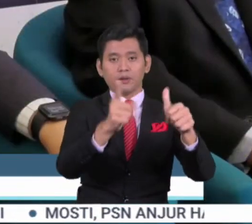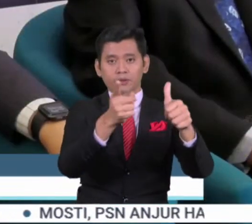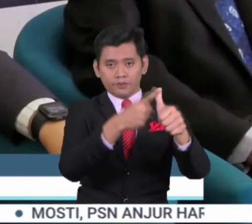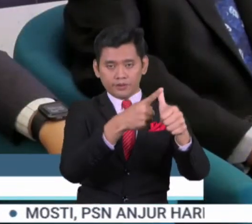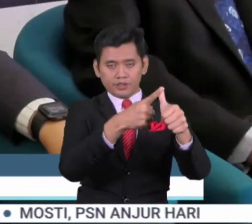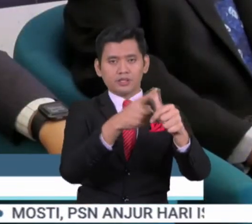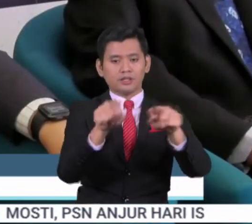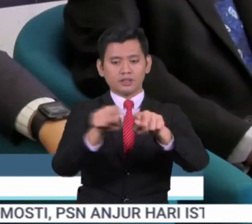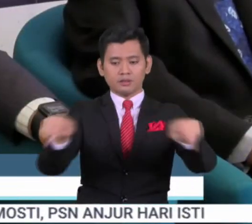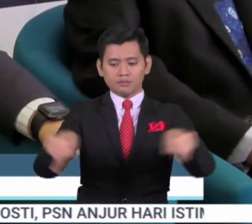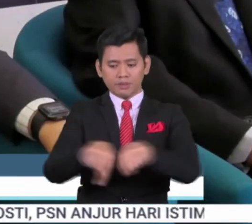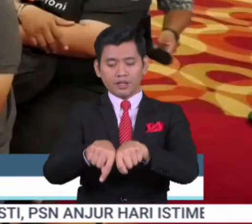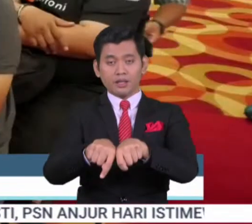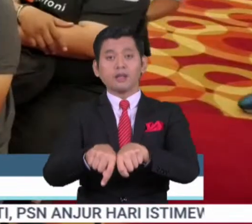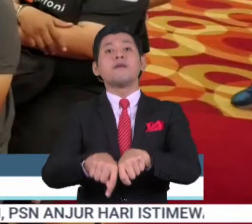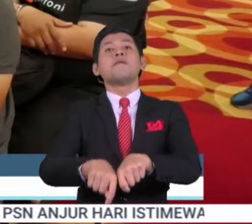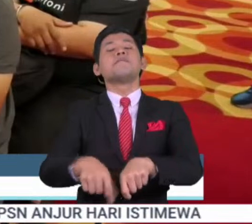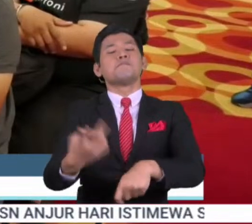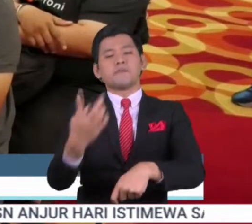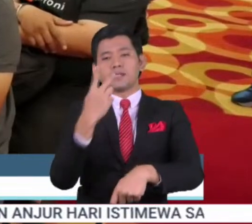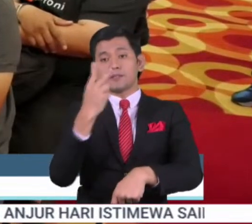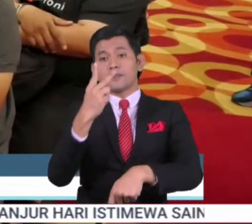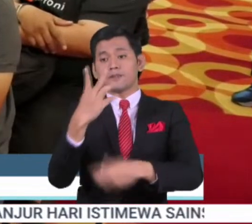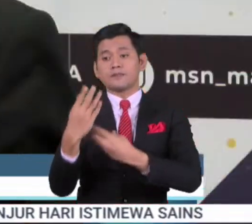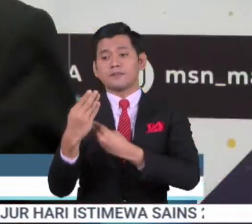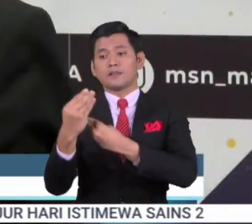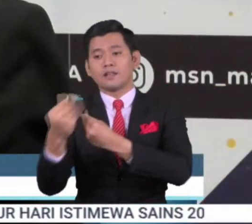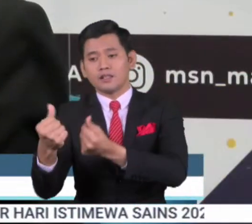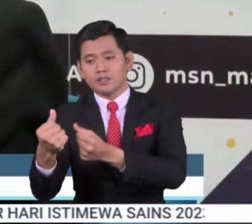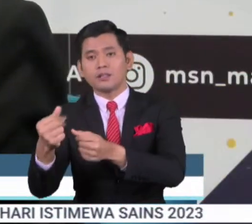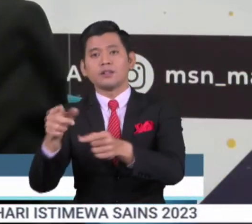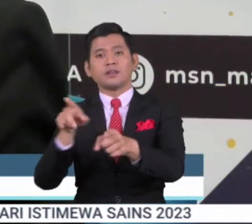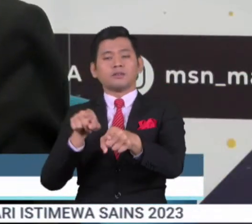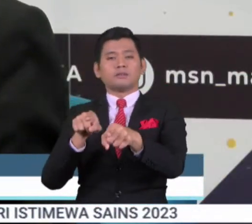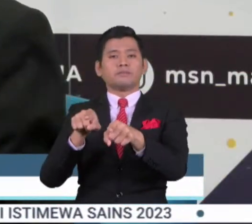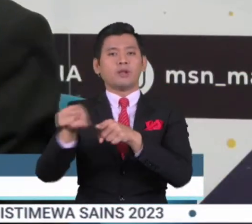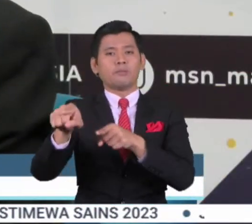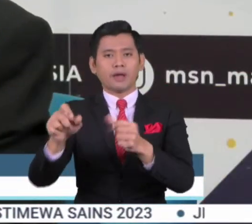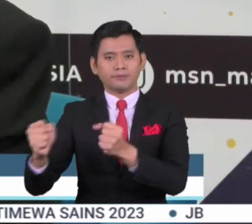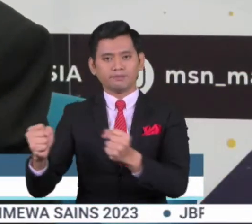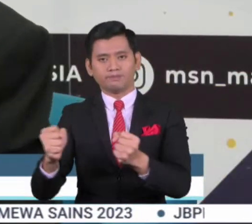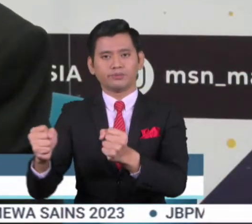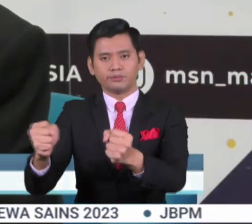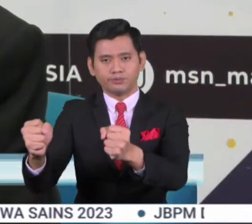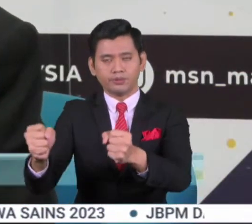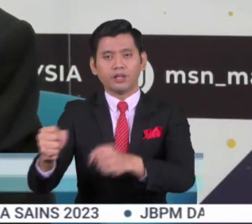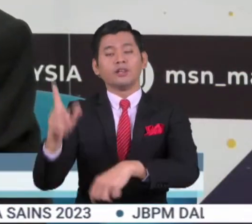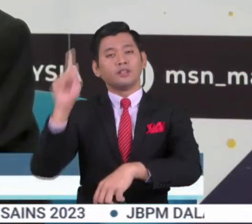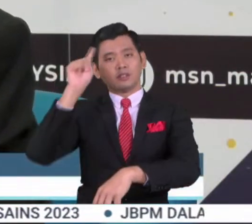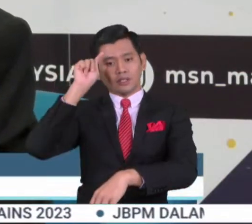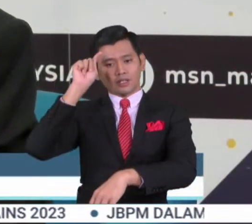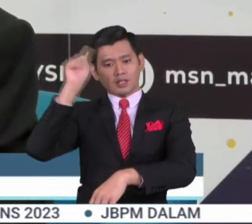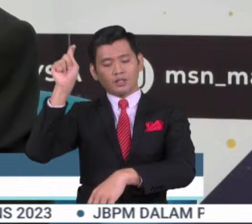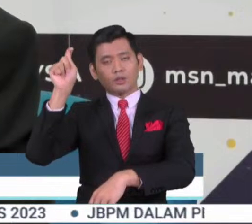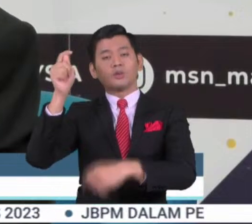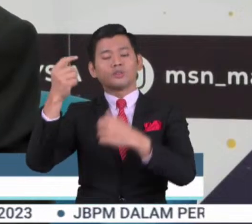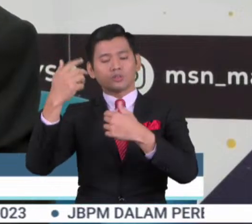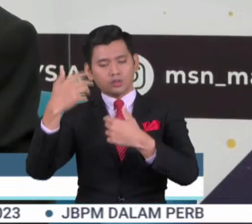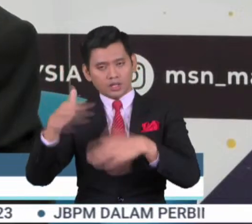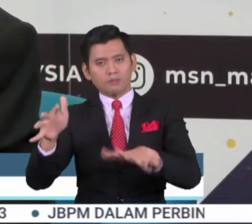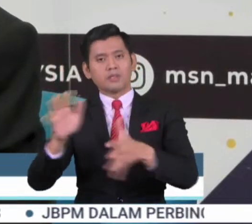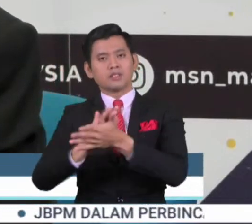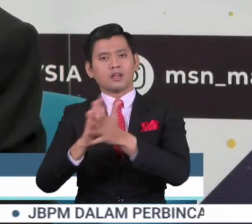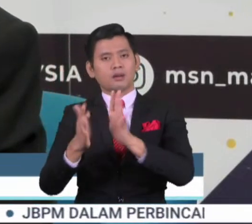logistik bagi memastikan kelancaran perlumbaan. Negeri Terengganu selaku Land of the Cyclist telah mengharumkan nama negara